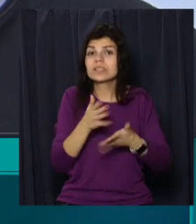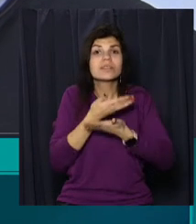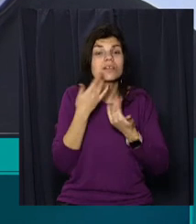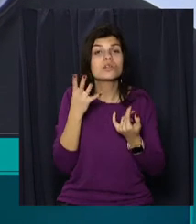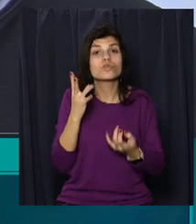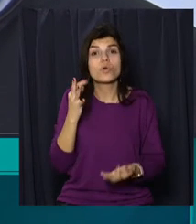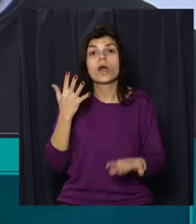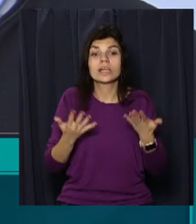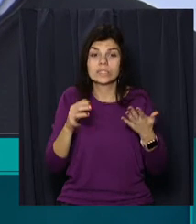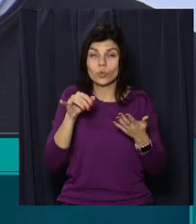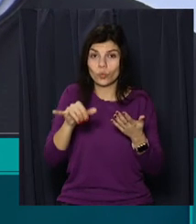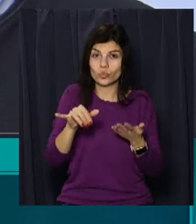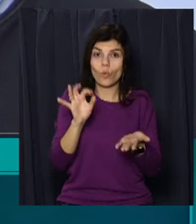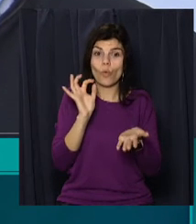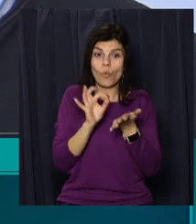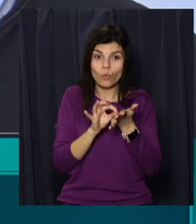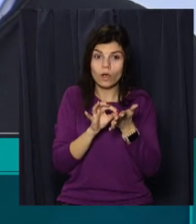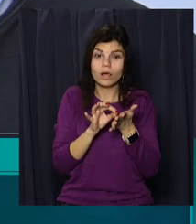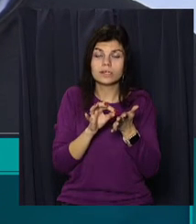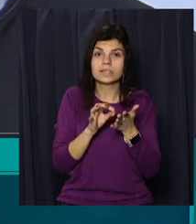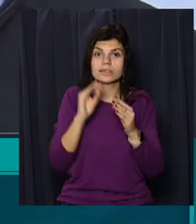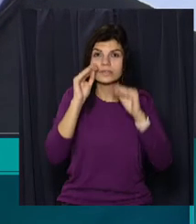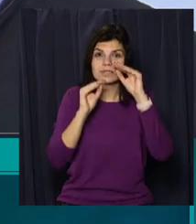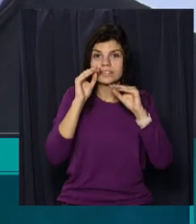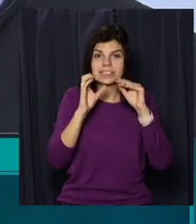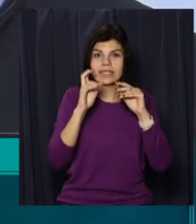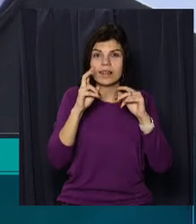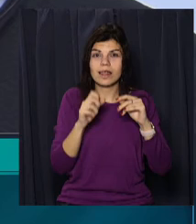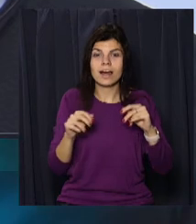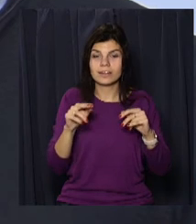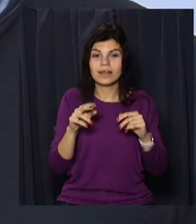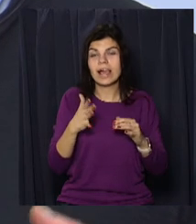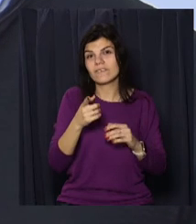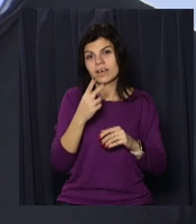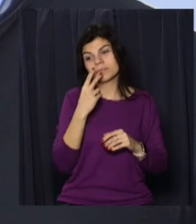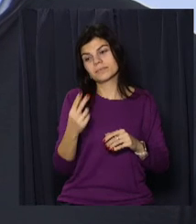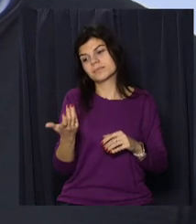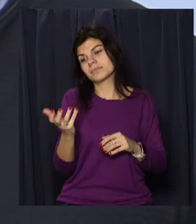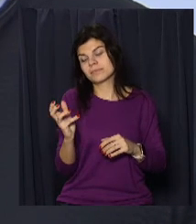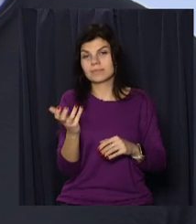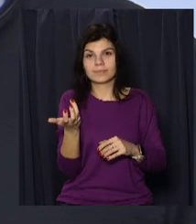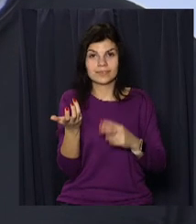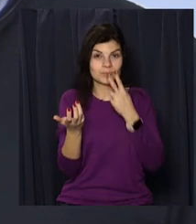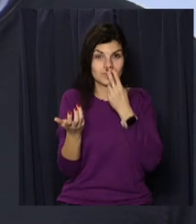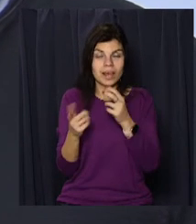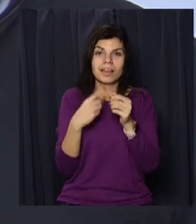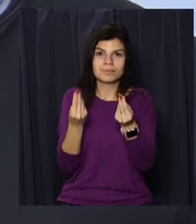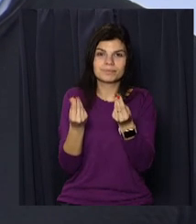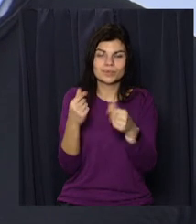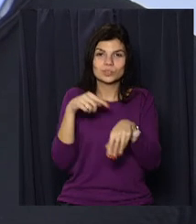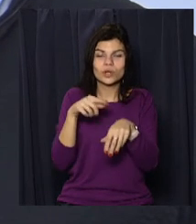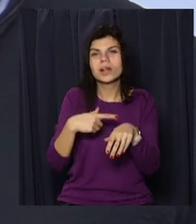них вказано склад, якщо ви берете візуальним спостереженням або на дотик, або на